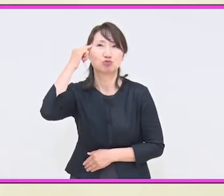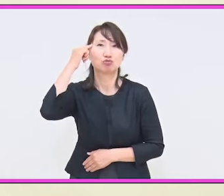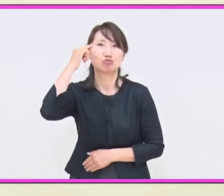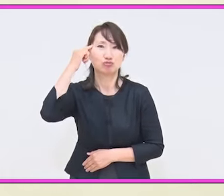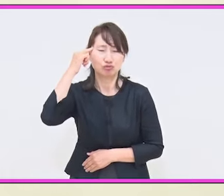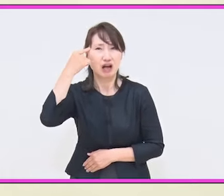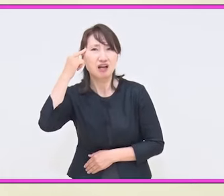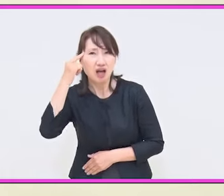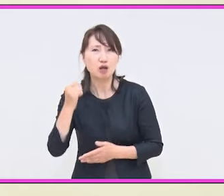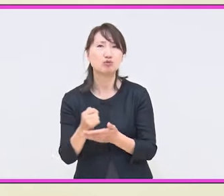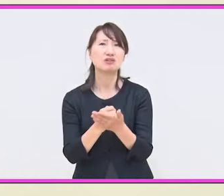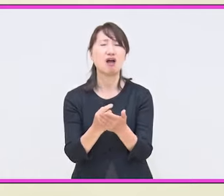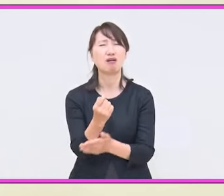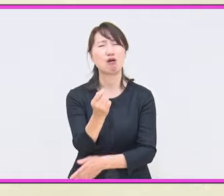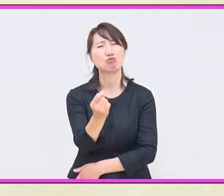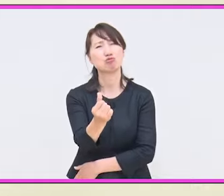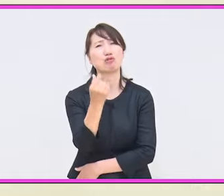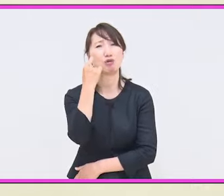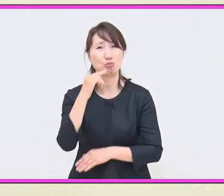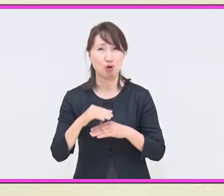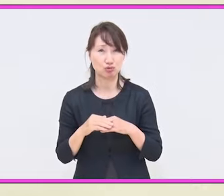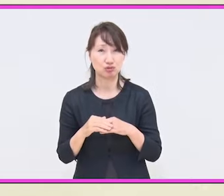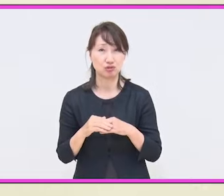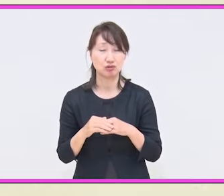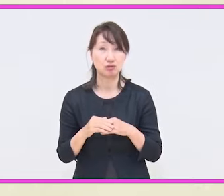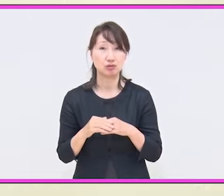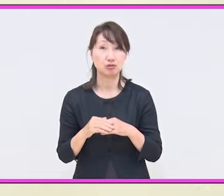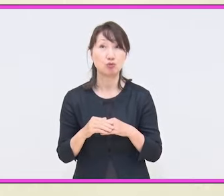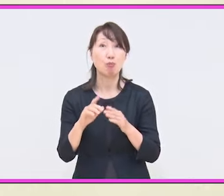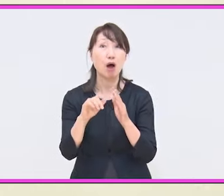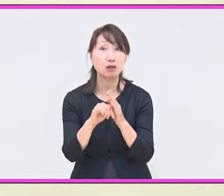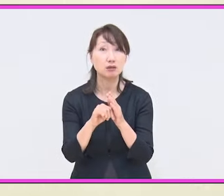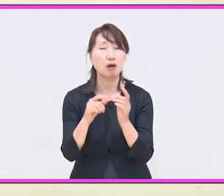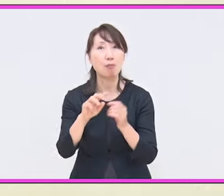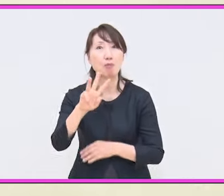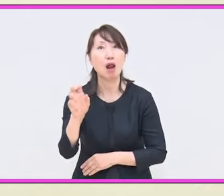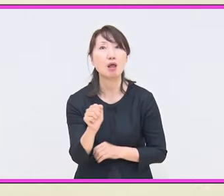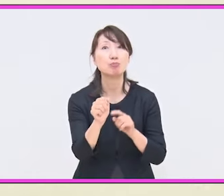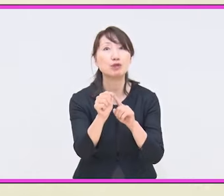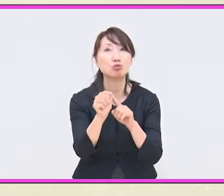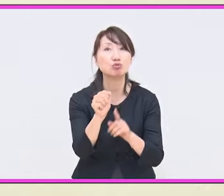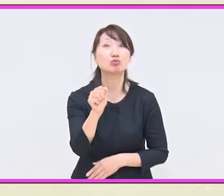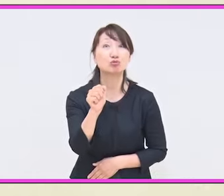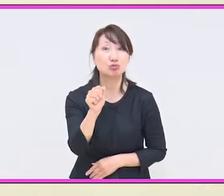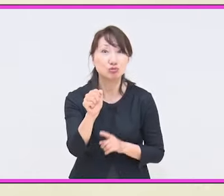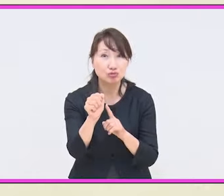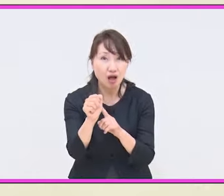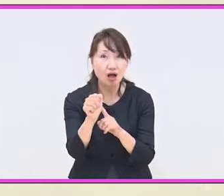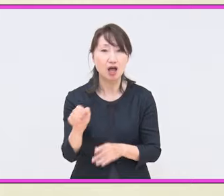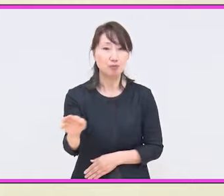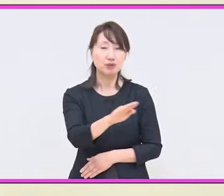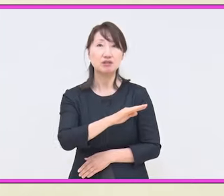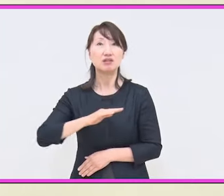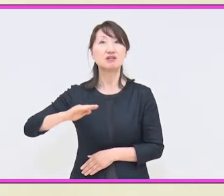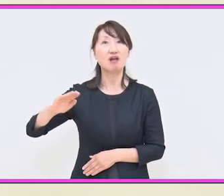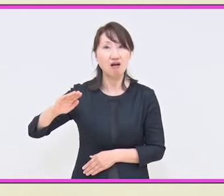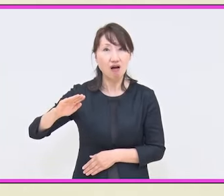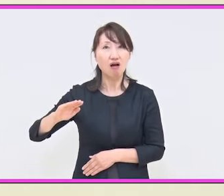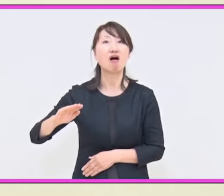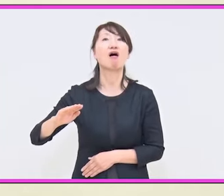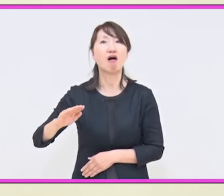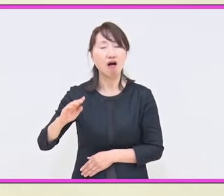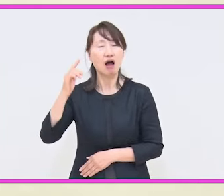ない、うん、ってなってくるとやっぱこのパラリンピックっていうイベント自体がそういうことをすごく意識する本当にいい